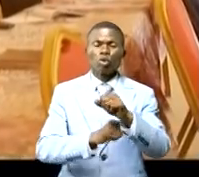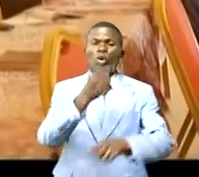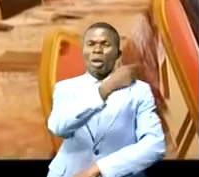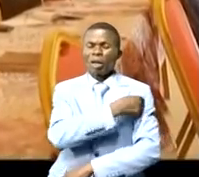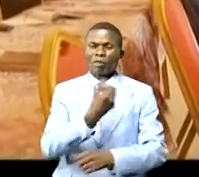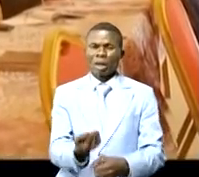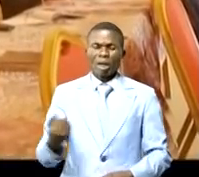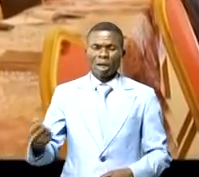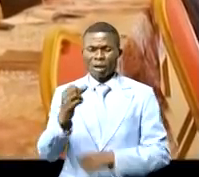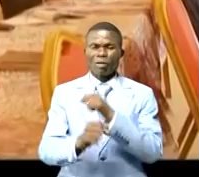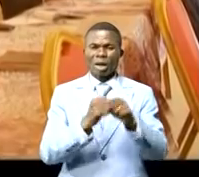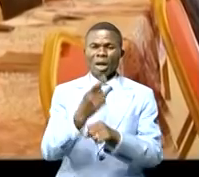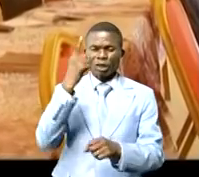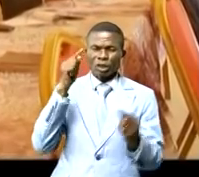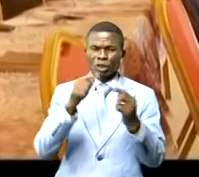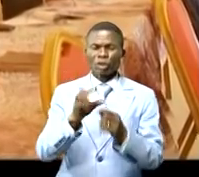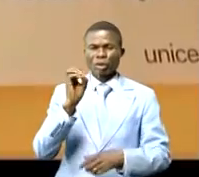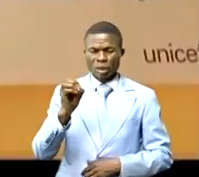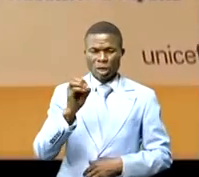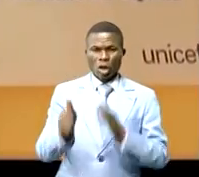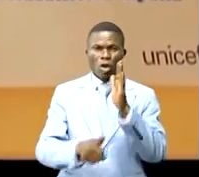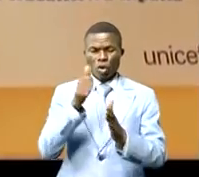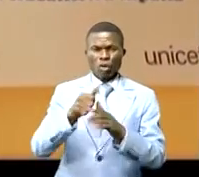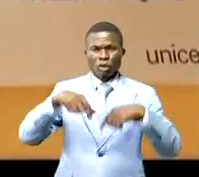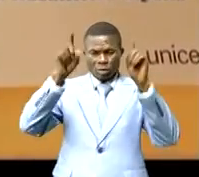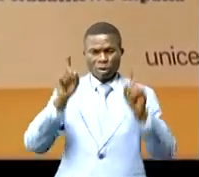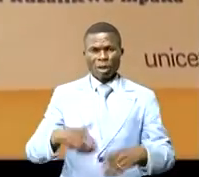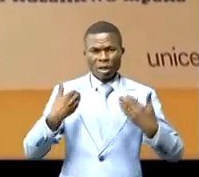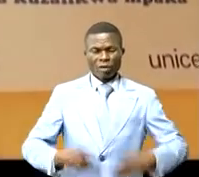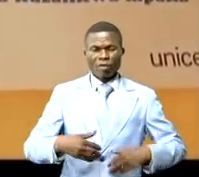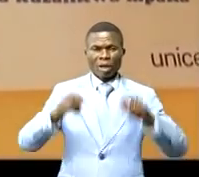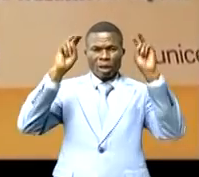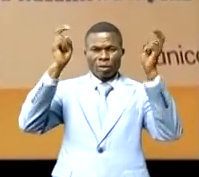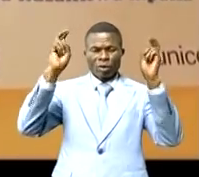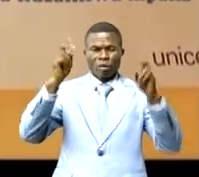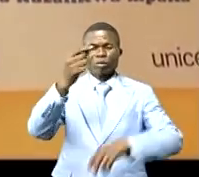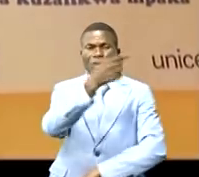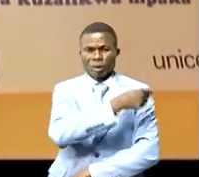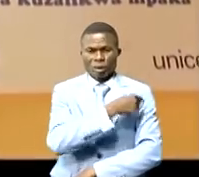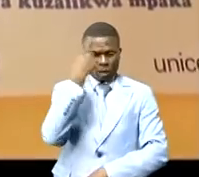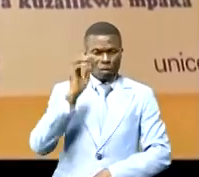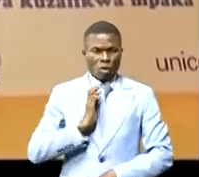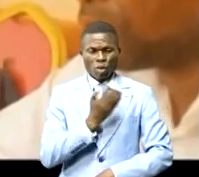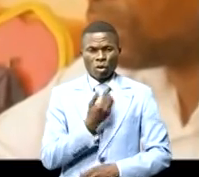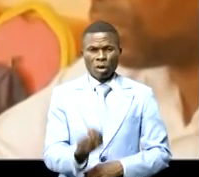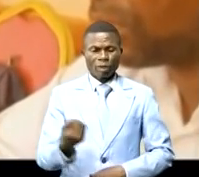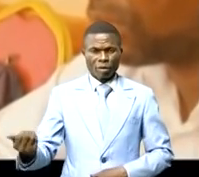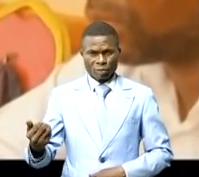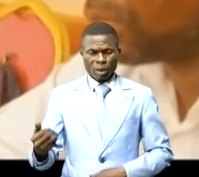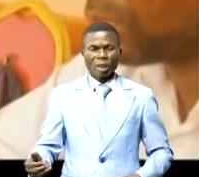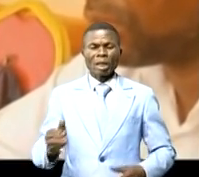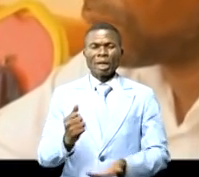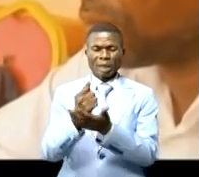enfants de moins d'un an. Cette 11e édition se célèbre sous le thème « La vaccination pour nos enfants nous met